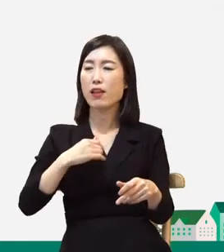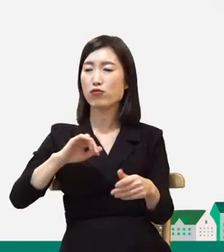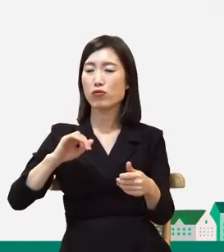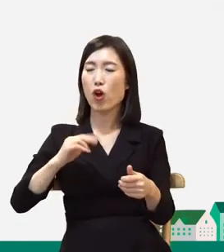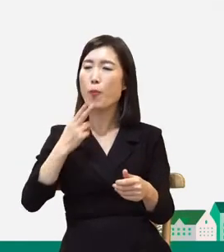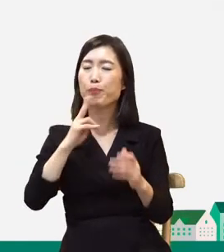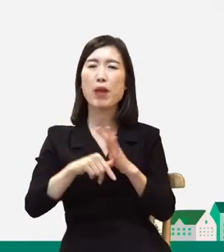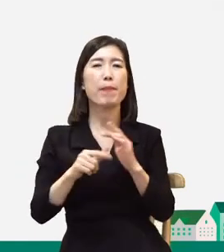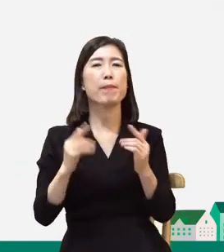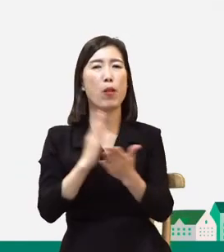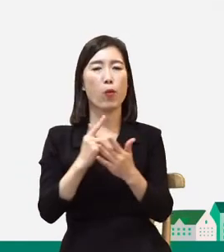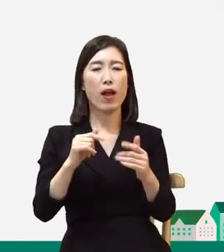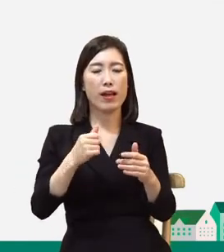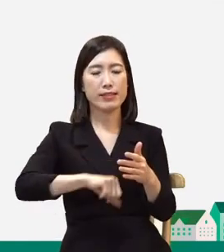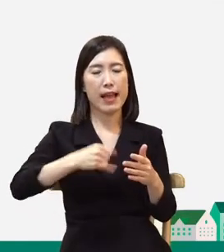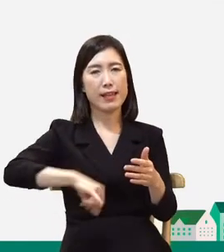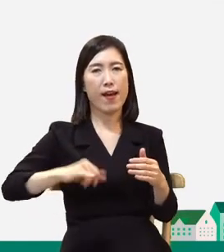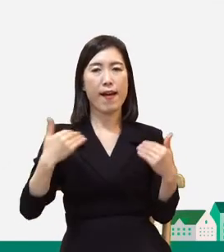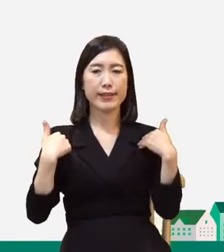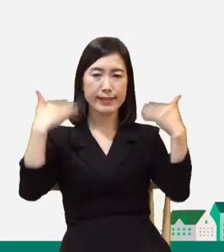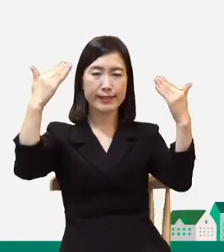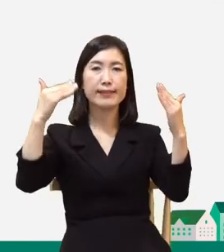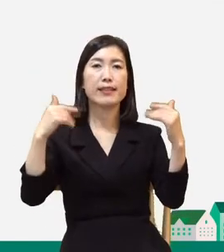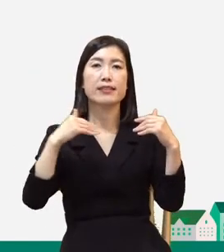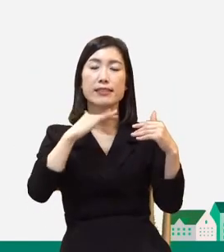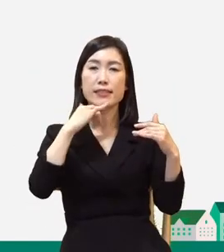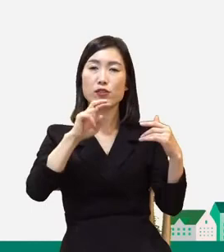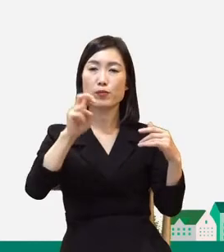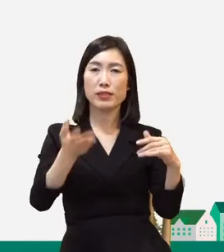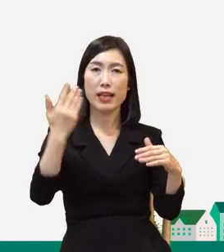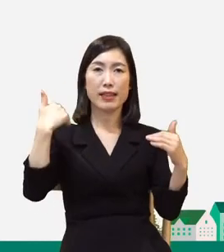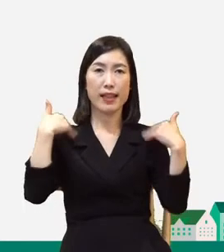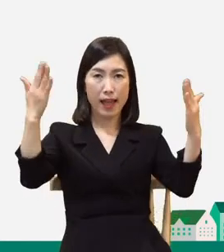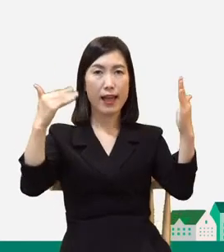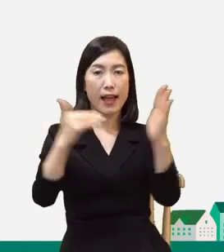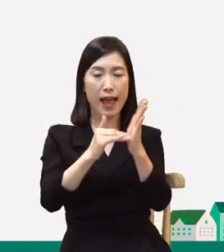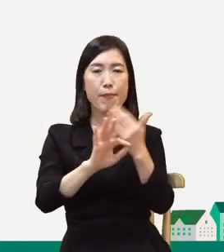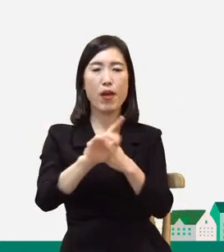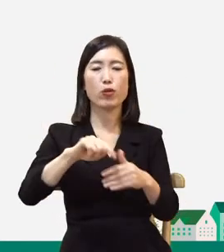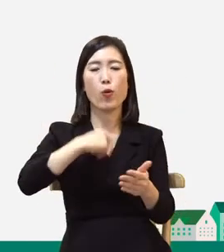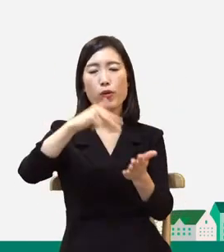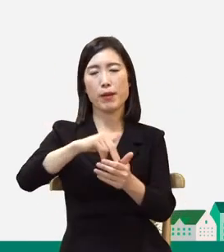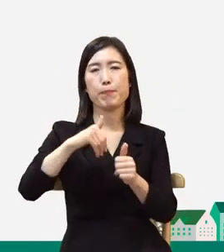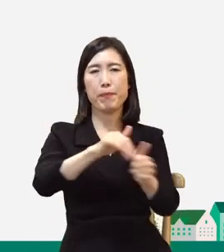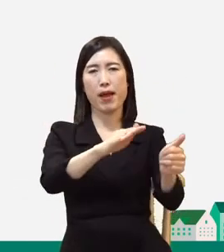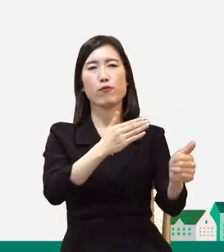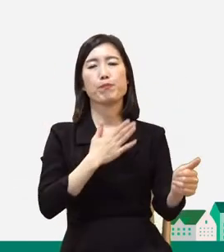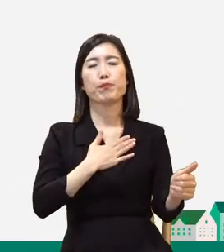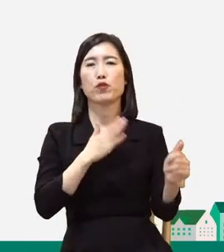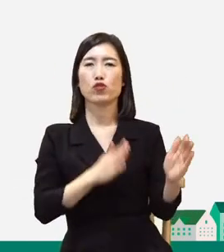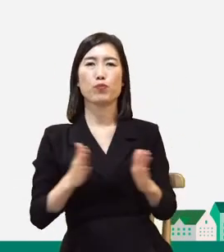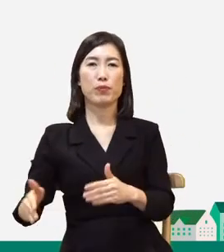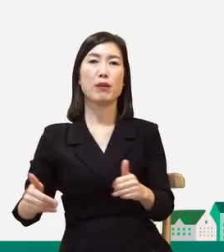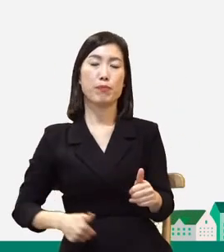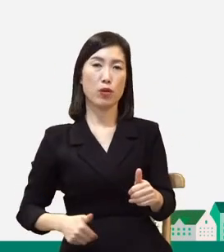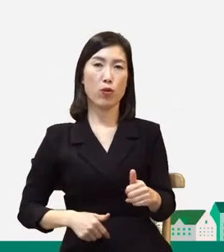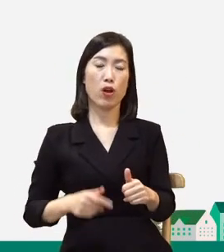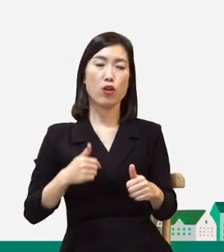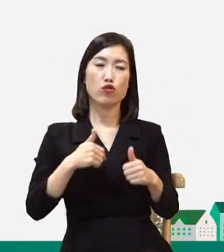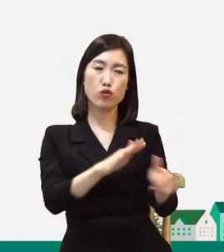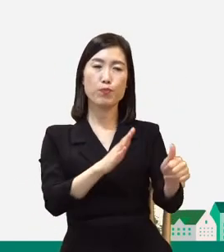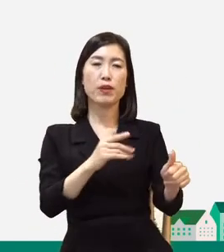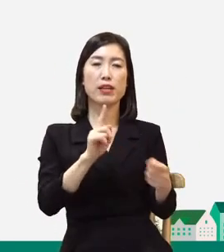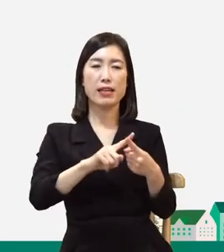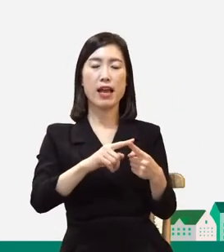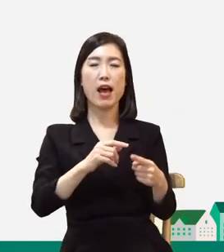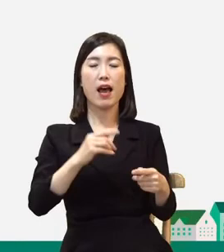되면 독립을 할 수 있다라고 생각을 하시고 그에 대한 준비를 하셔야만 자녀들이 좀 더 풍성한 삶을 살